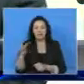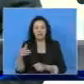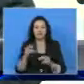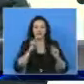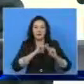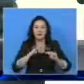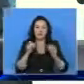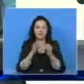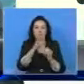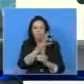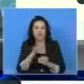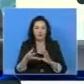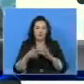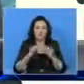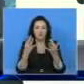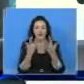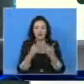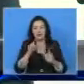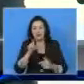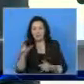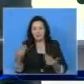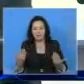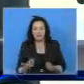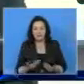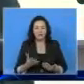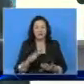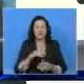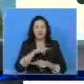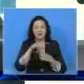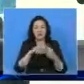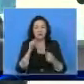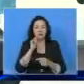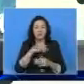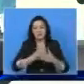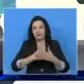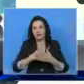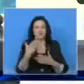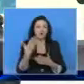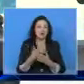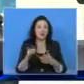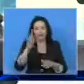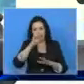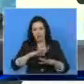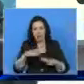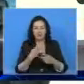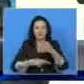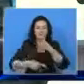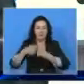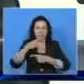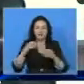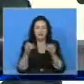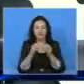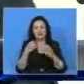это более 10 процентов от общего количества населения наши предприниматели экономически активные могу отметить что государственный фонд возвращено